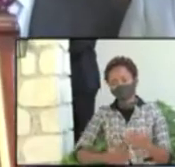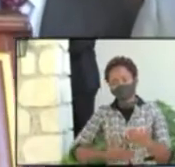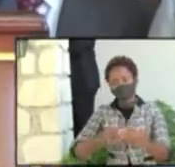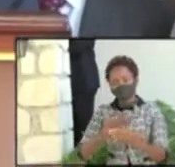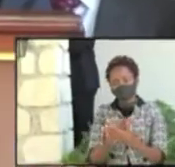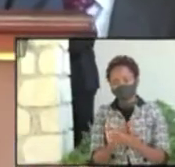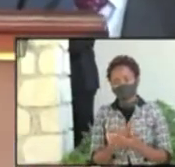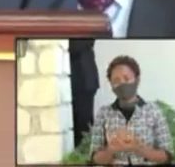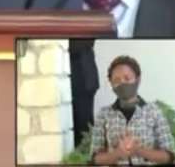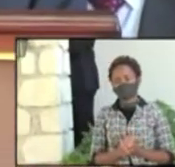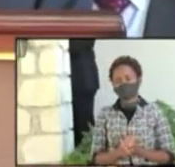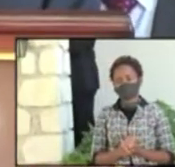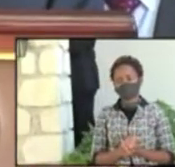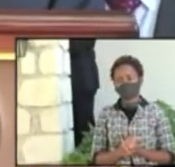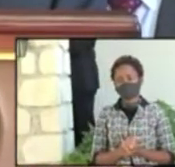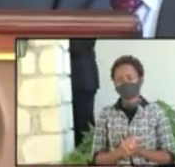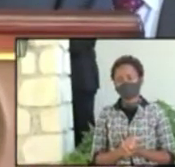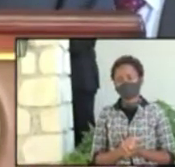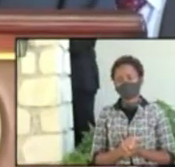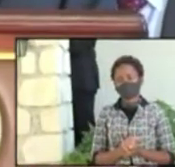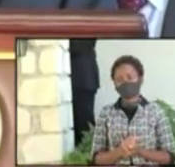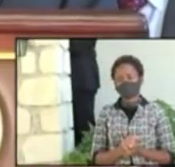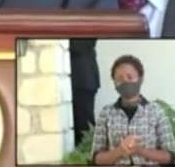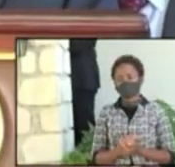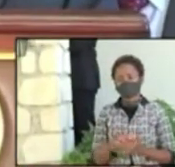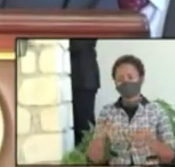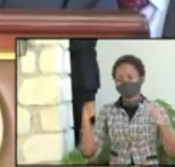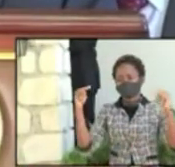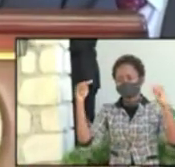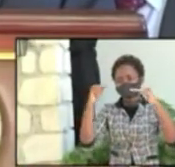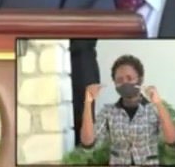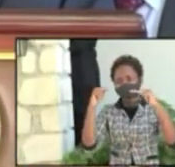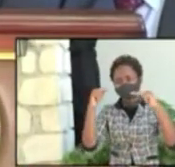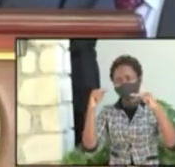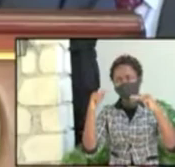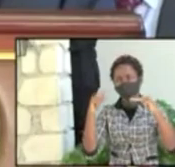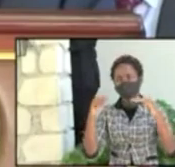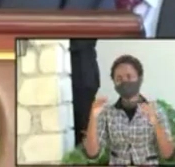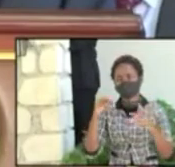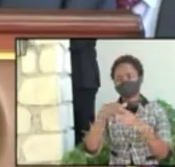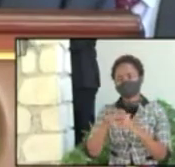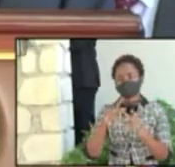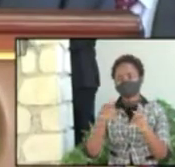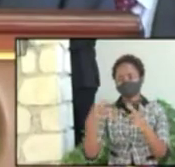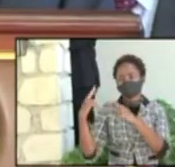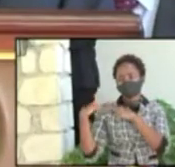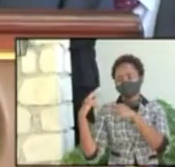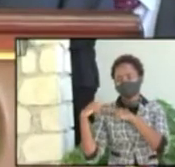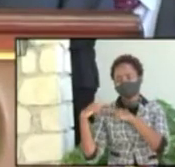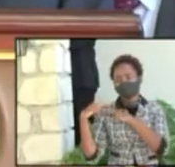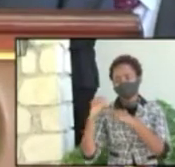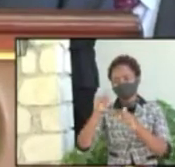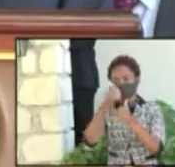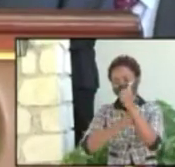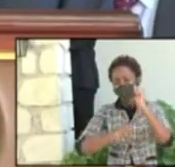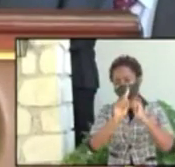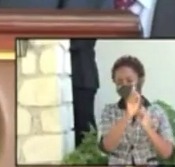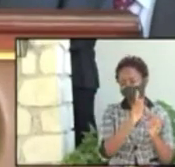Baptiste, eh bien, c'est au niveau de Clerc, au niveau de Kazek. Eh bien,